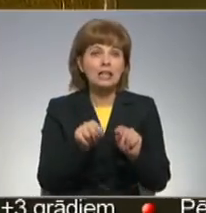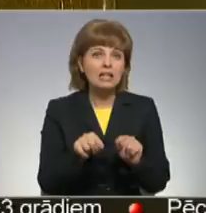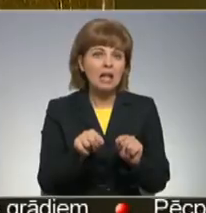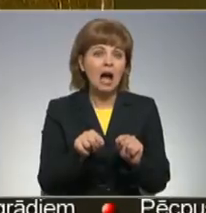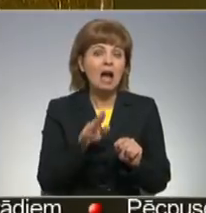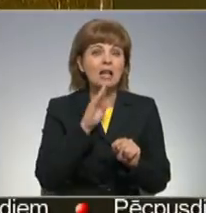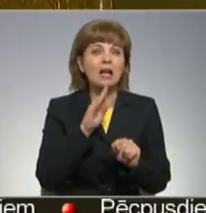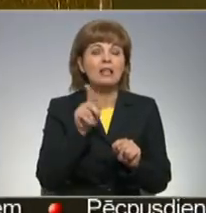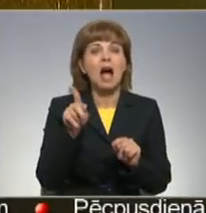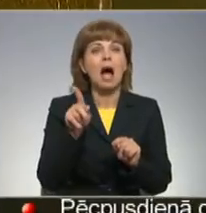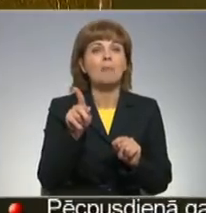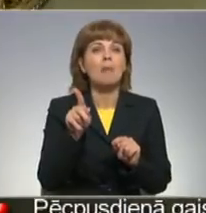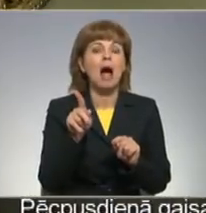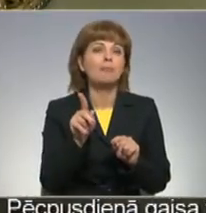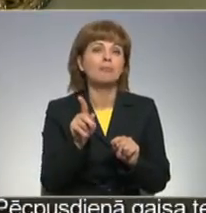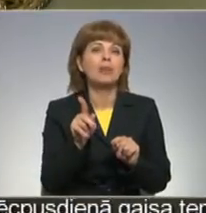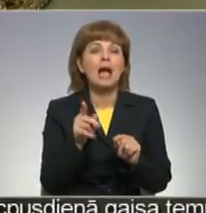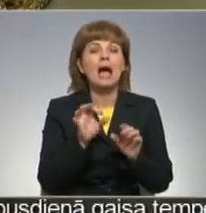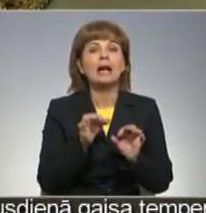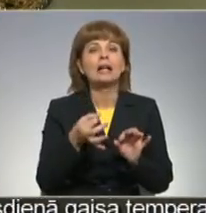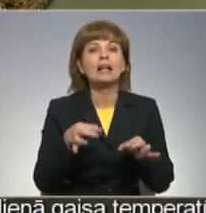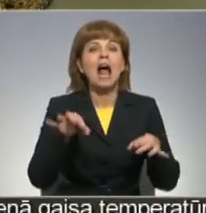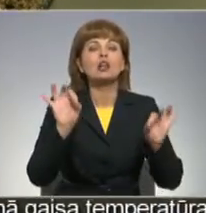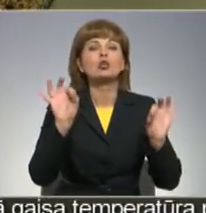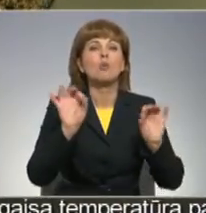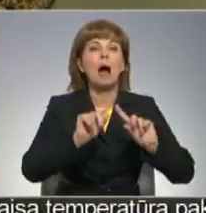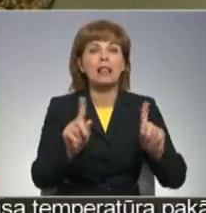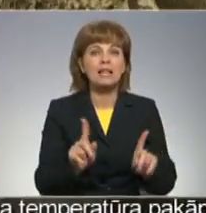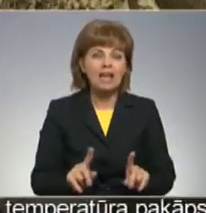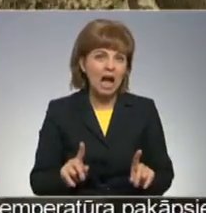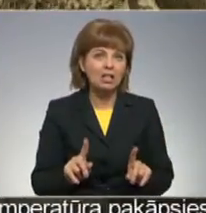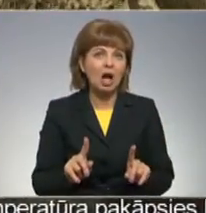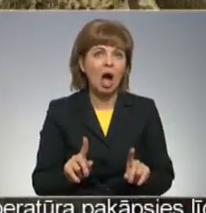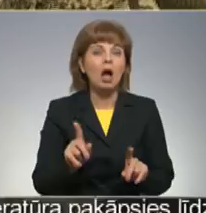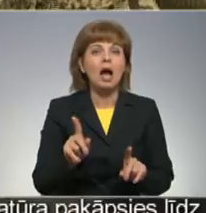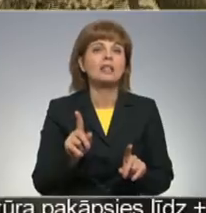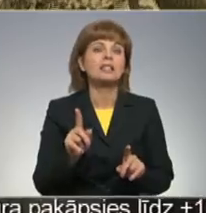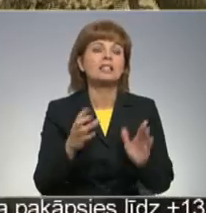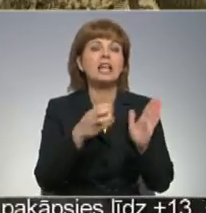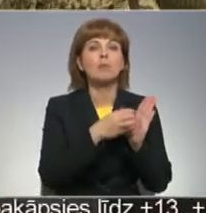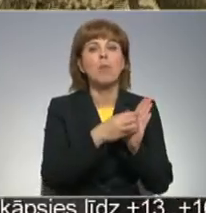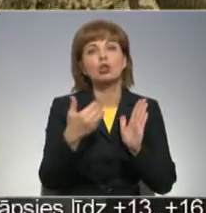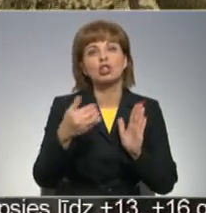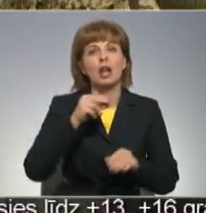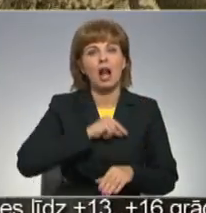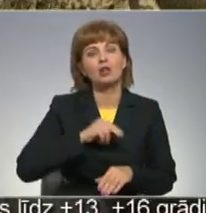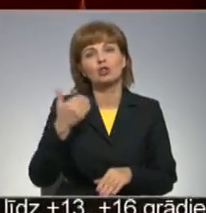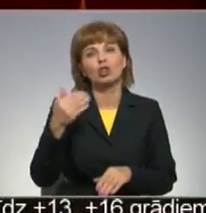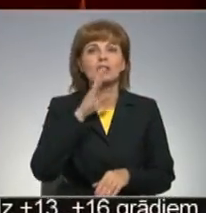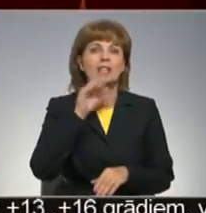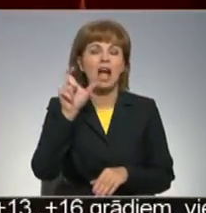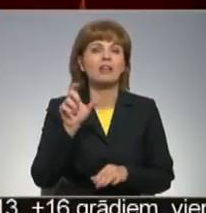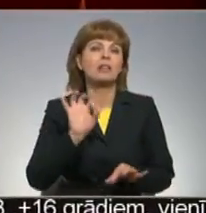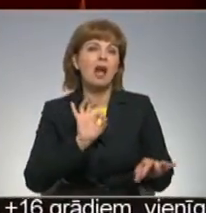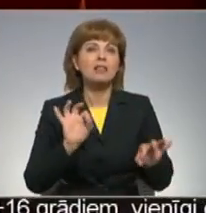dāmu aksesuārs, grezduma lietiņa un arī statusa simbols, kas raksturoja šīs sievietes